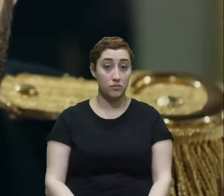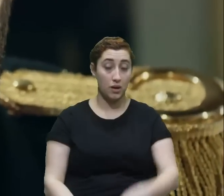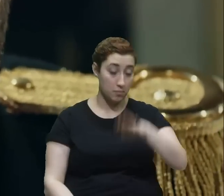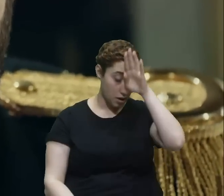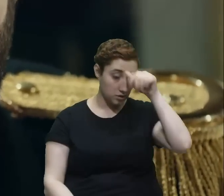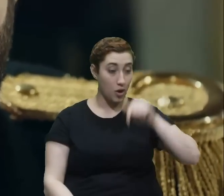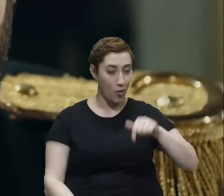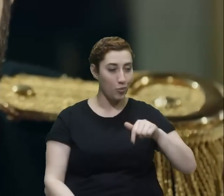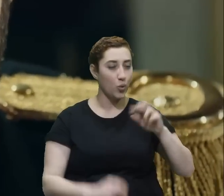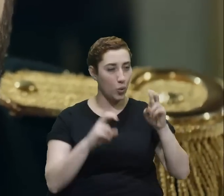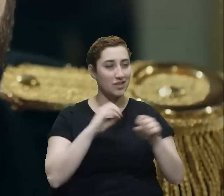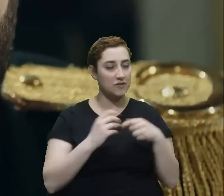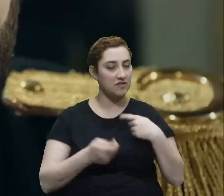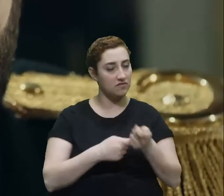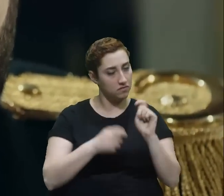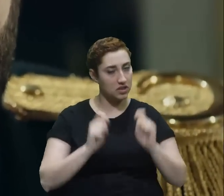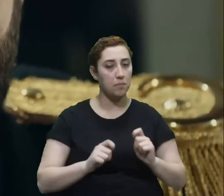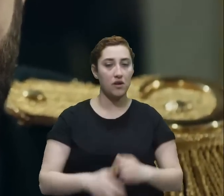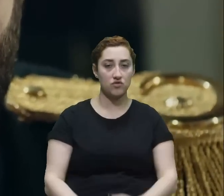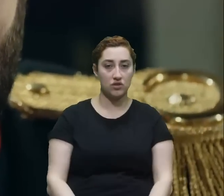Padişah'a buradan yükleneceğiz.